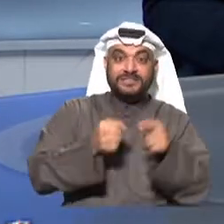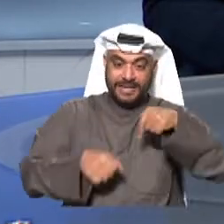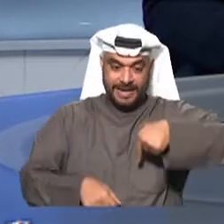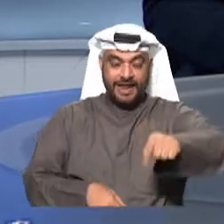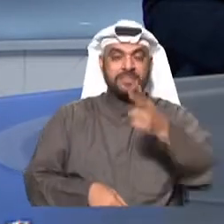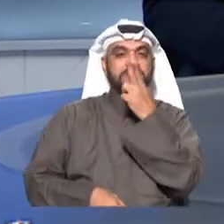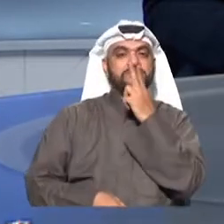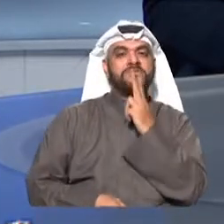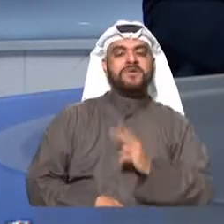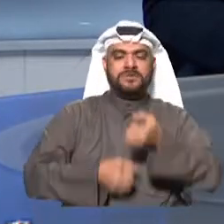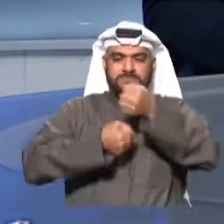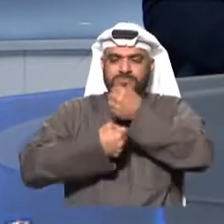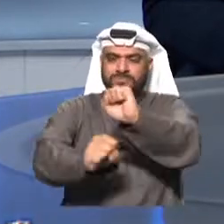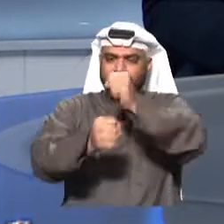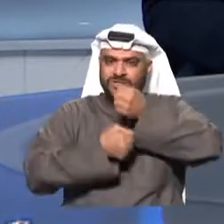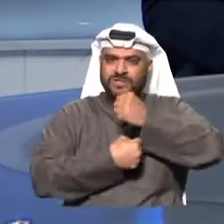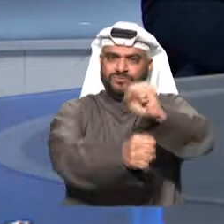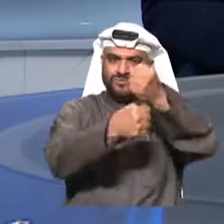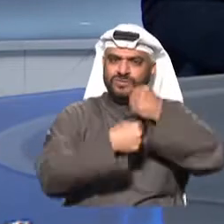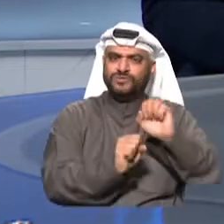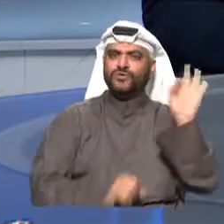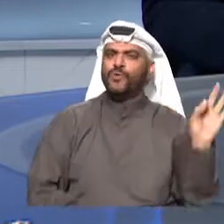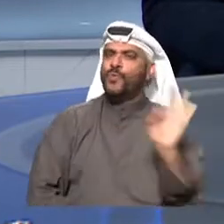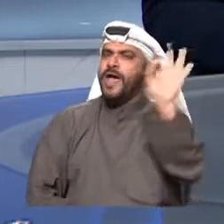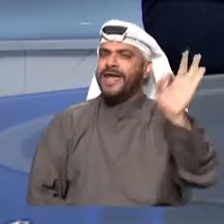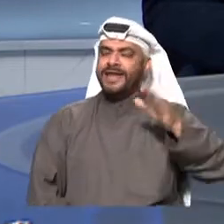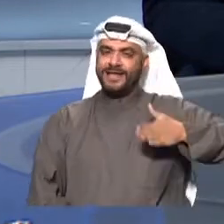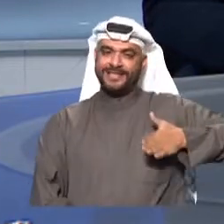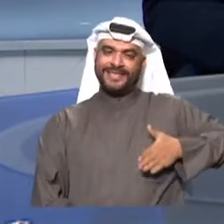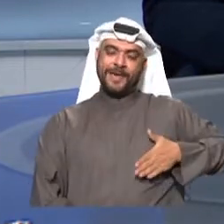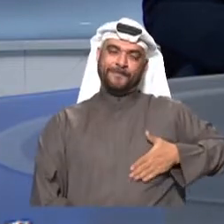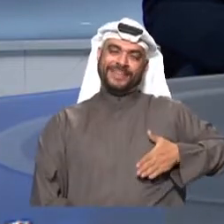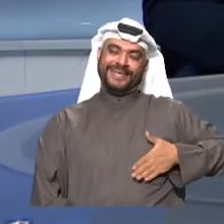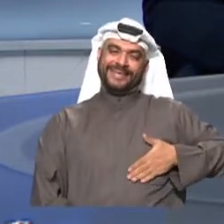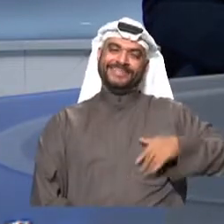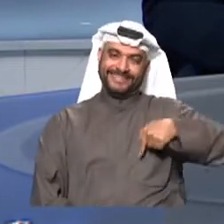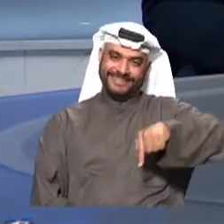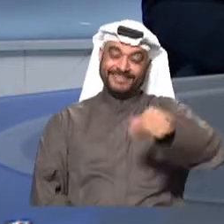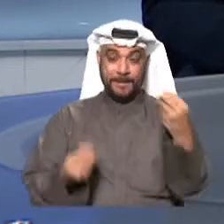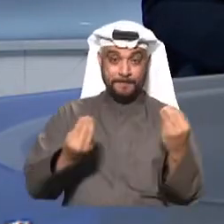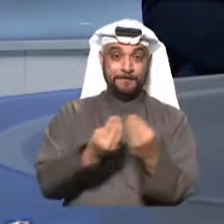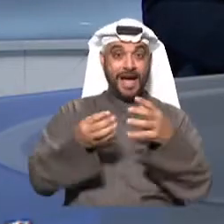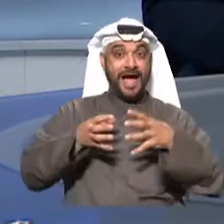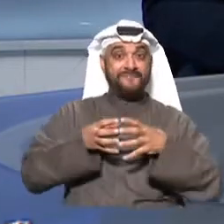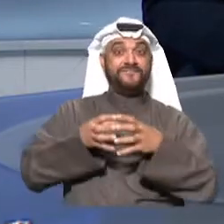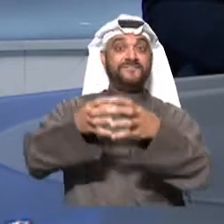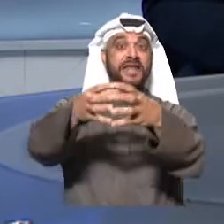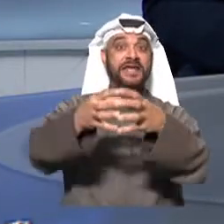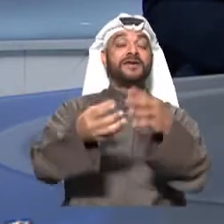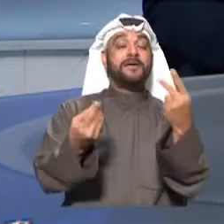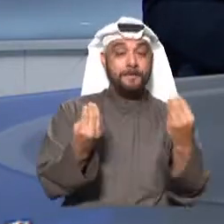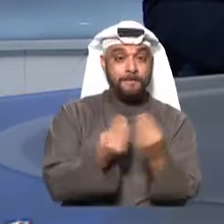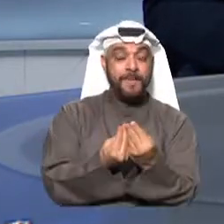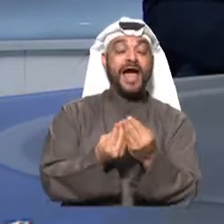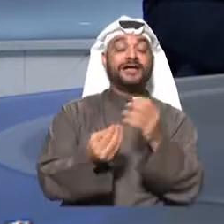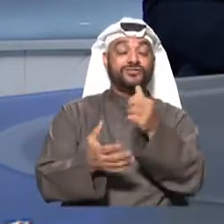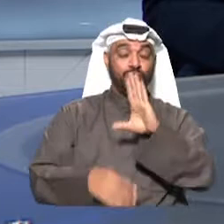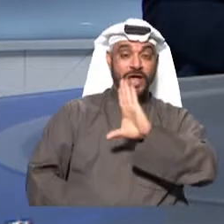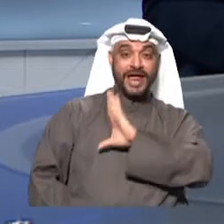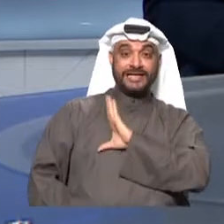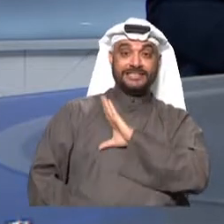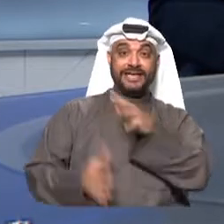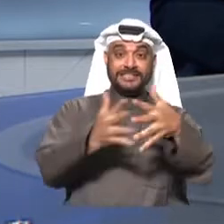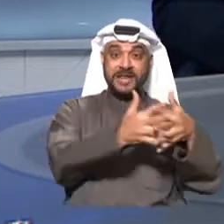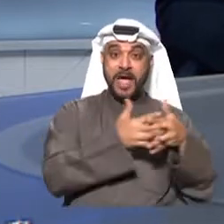تنظيف منطقة كبد بمشاركة بلدية الكويت وفريق كويتي بالقمة والجيش الأمريكي في البلاد.